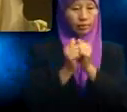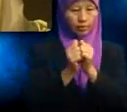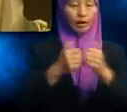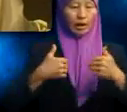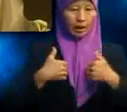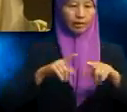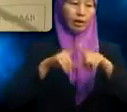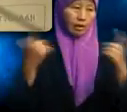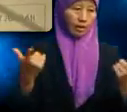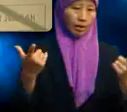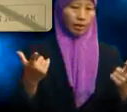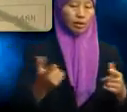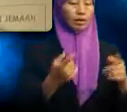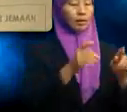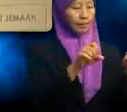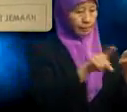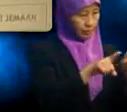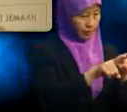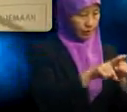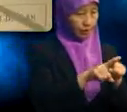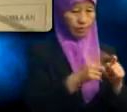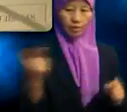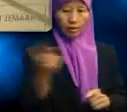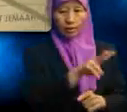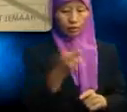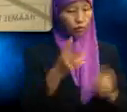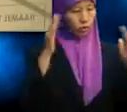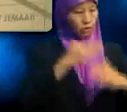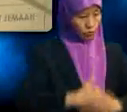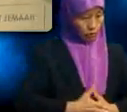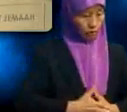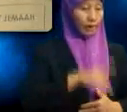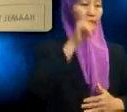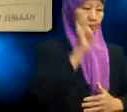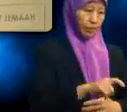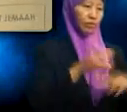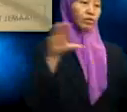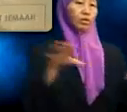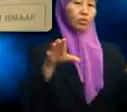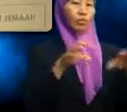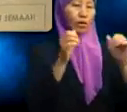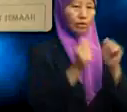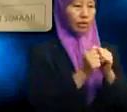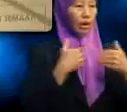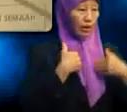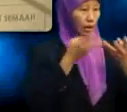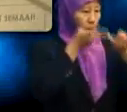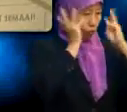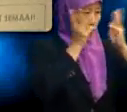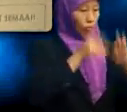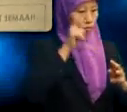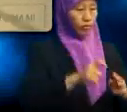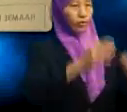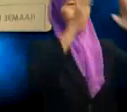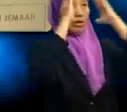perbezaan. Dari segi persamaannya, kedua-dua solat tersebut mestilah dilakukan dengan berwuduk dan menghadap